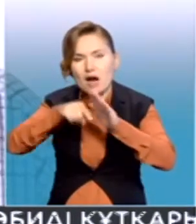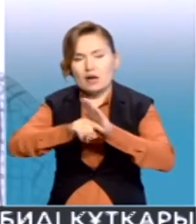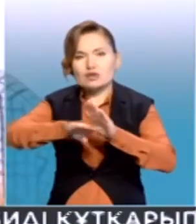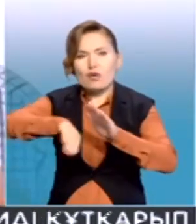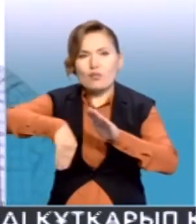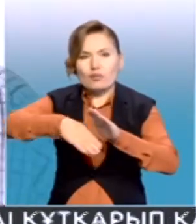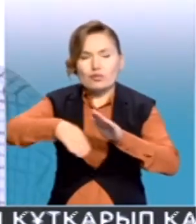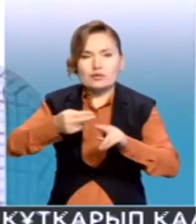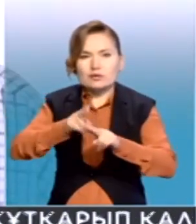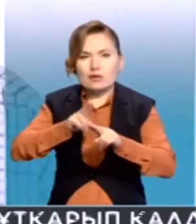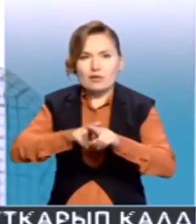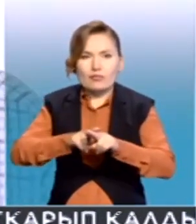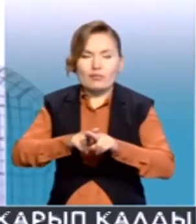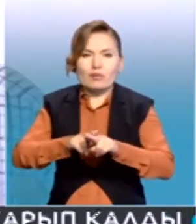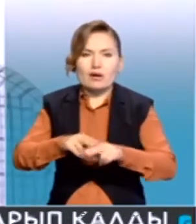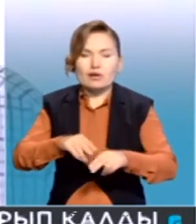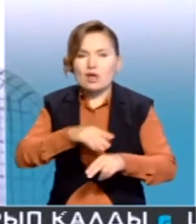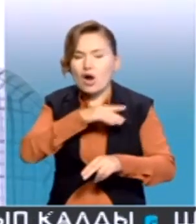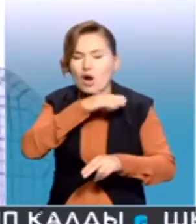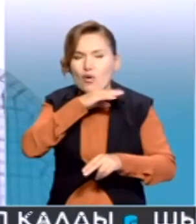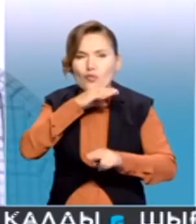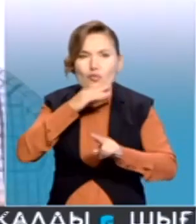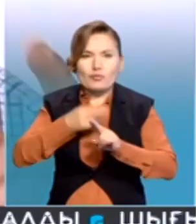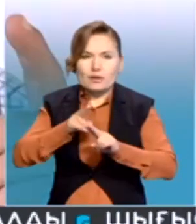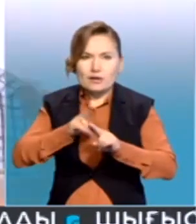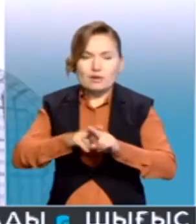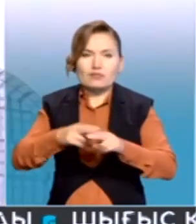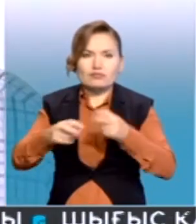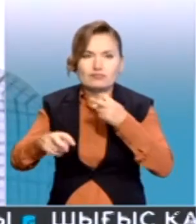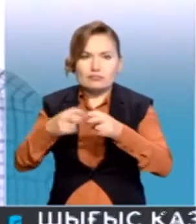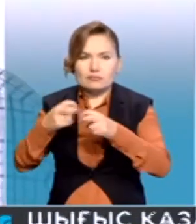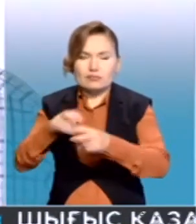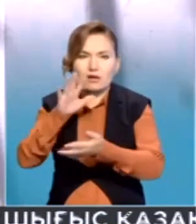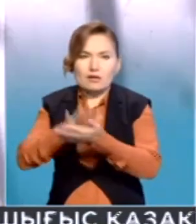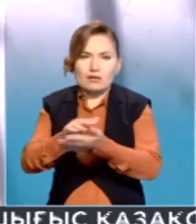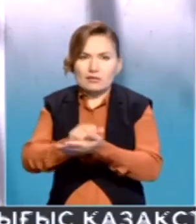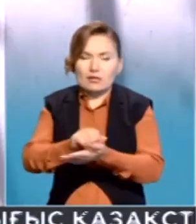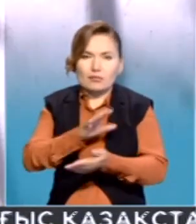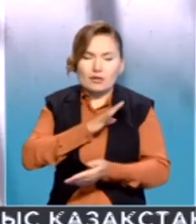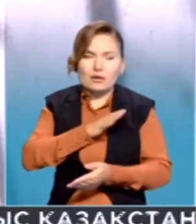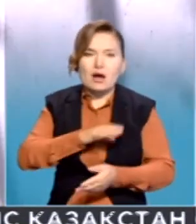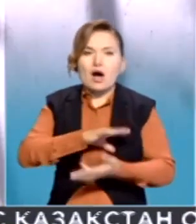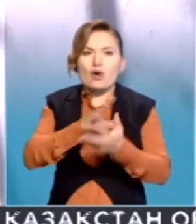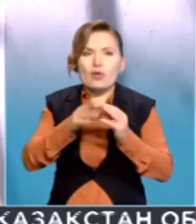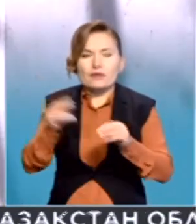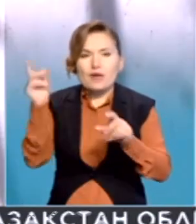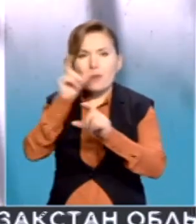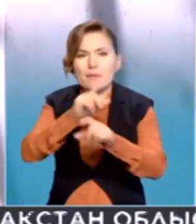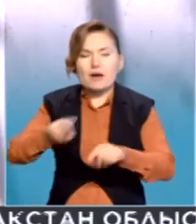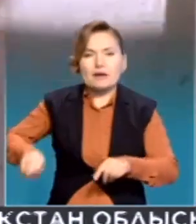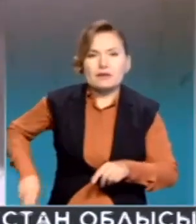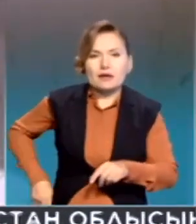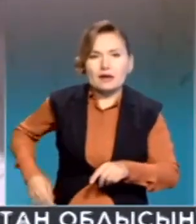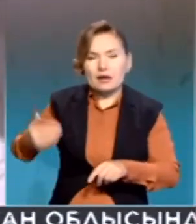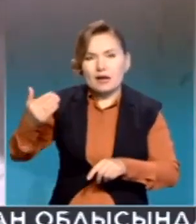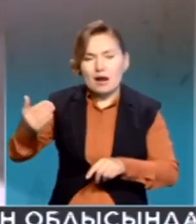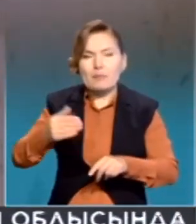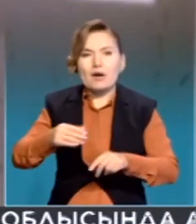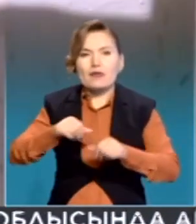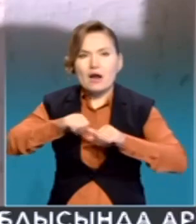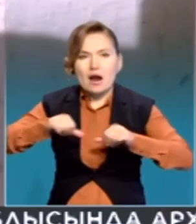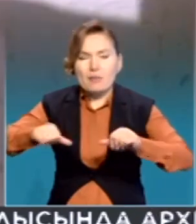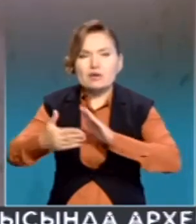şem armaturan kim saldı? Саған жеріне салды, самаған жеріне қалды. Биыл мектеп басшылығы техникалық сараптама